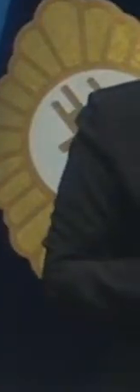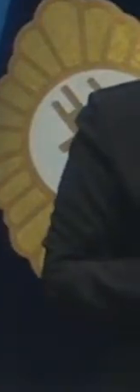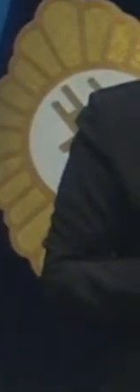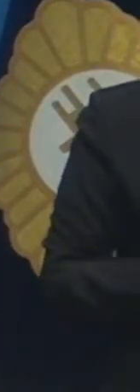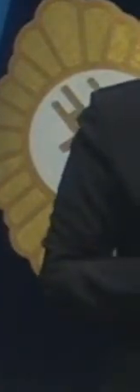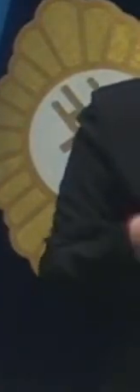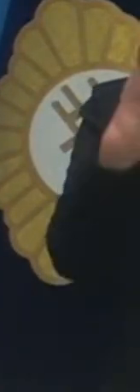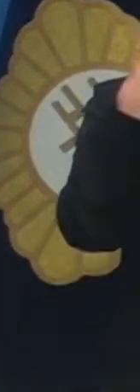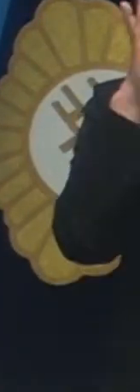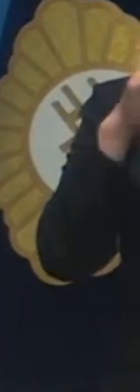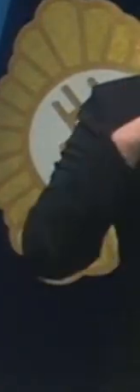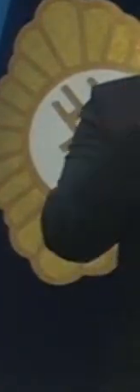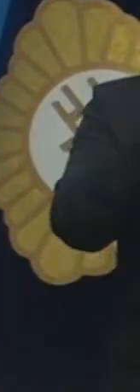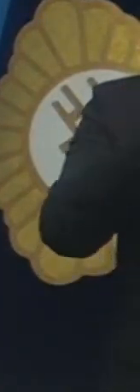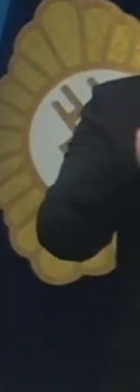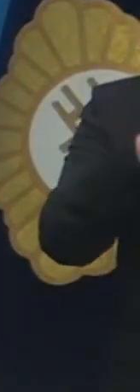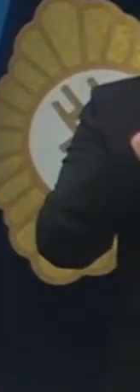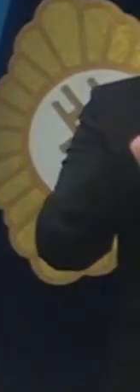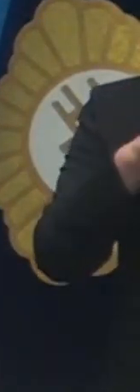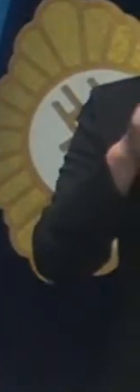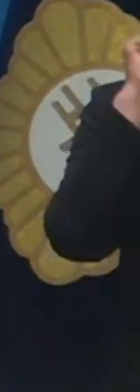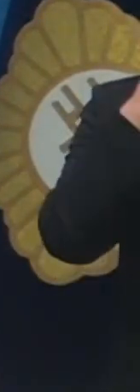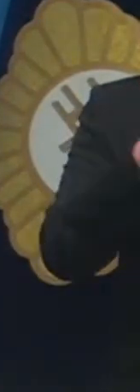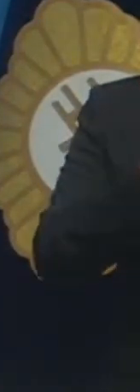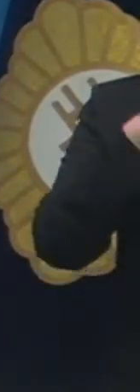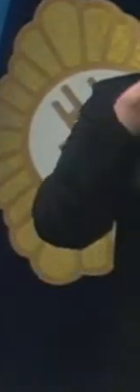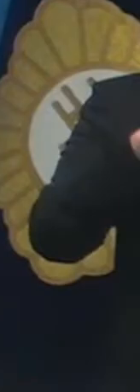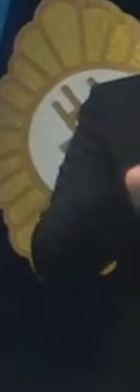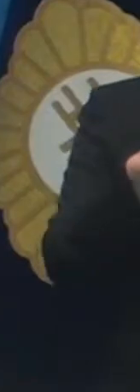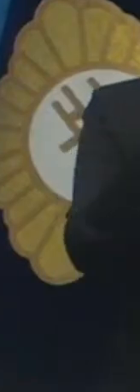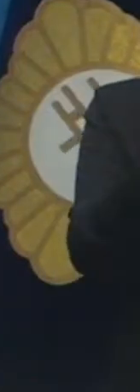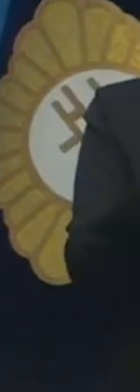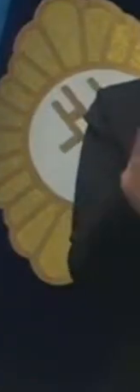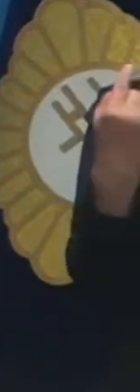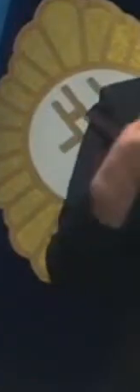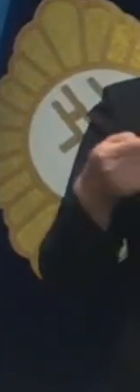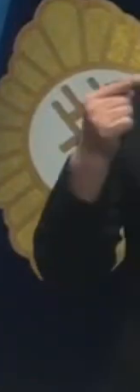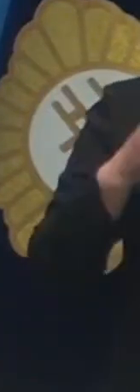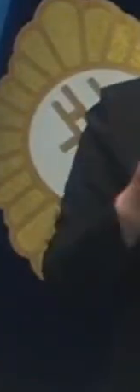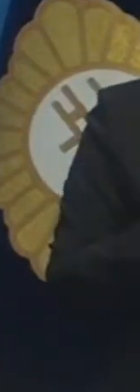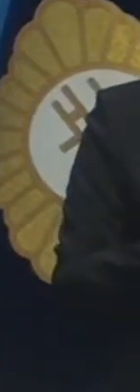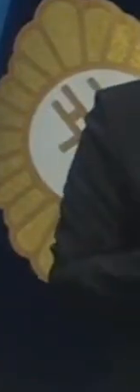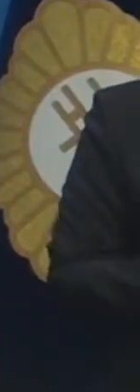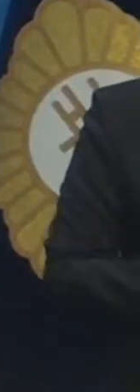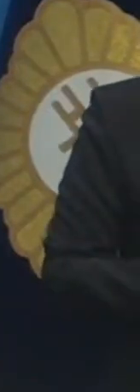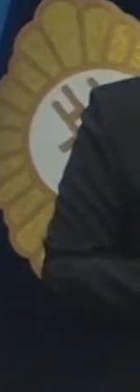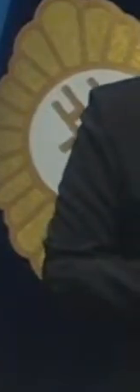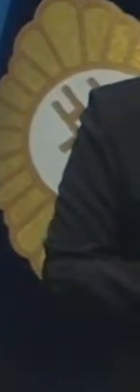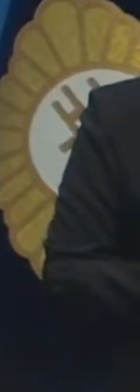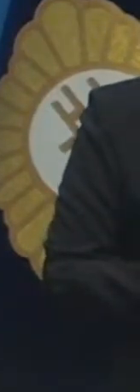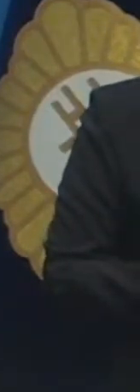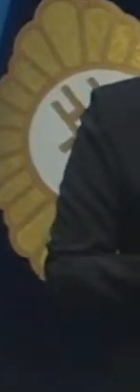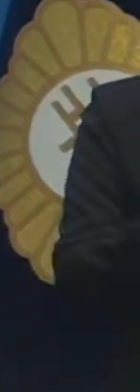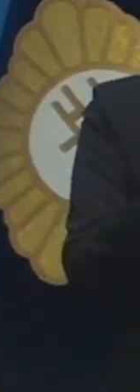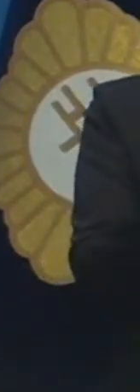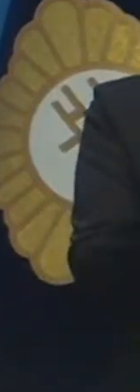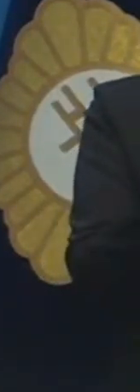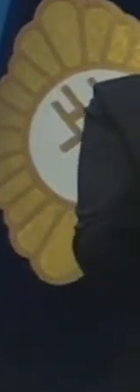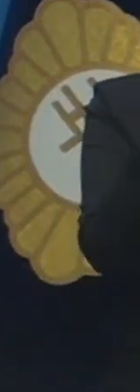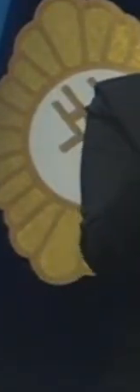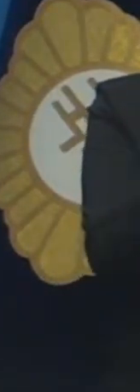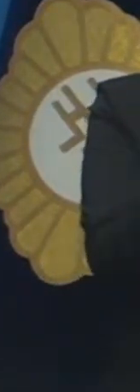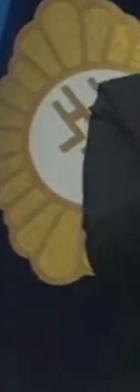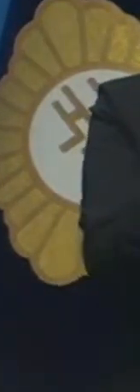김용석 대학정책학회 회장님 오셨습니다. 송기민 전국사학민주화 교수노조